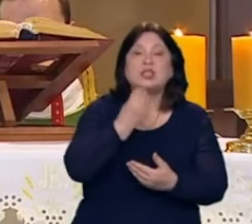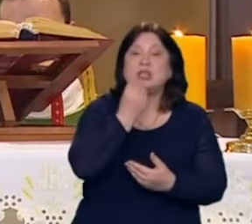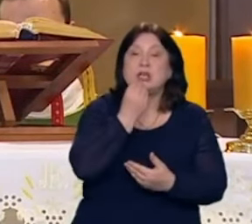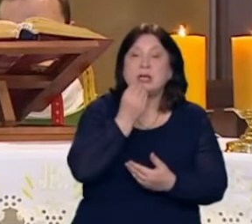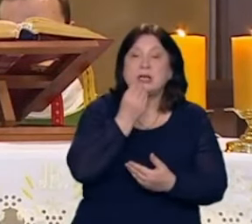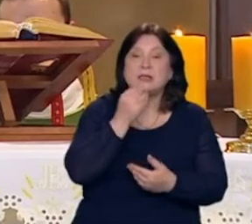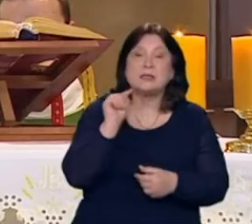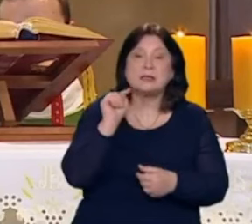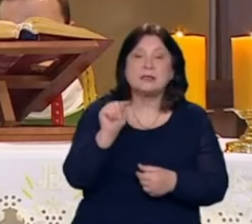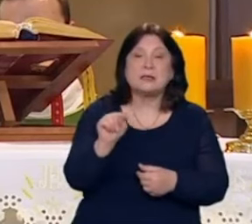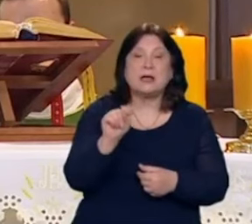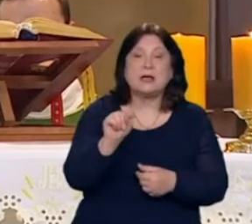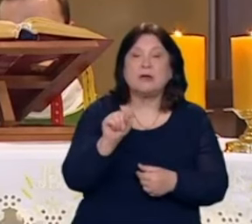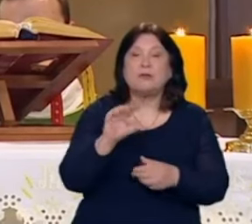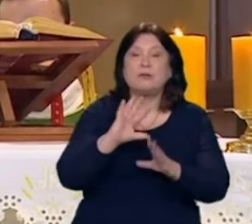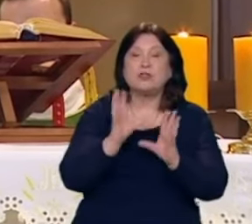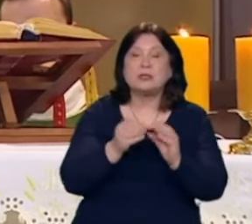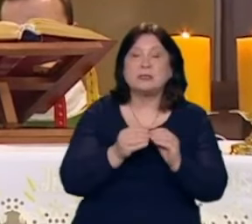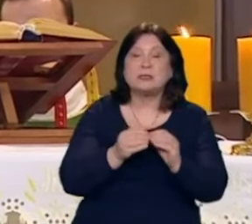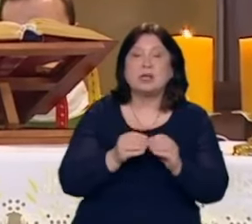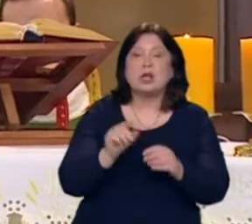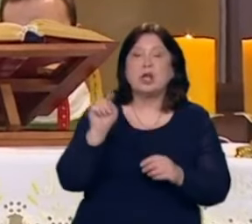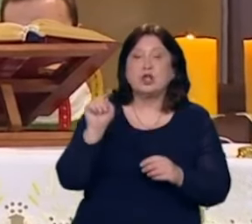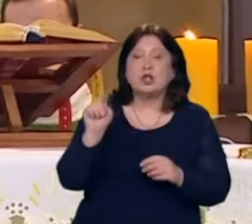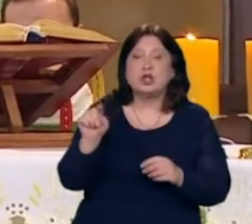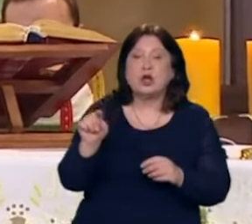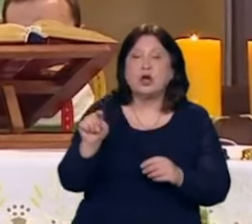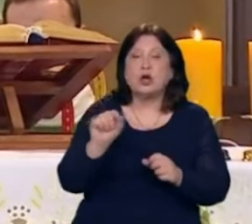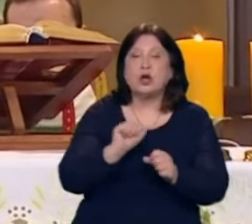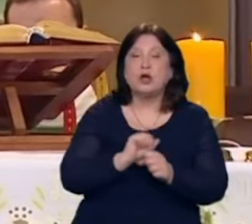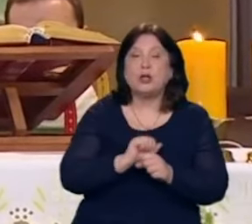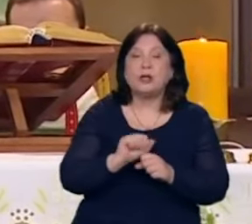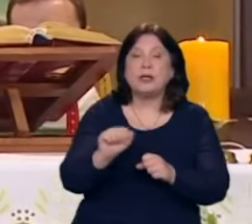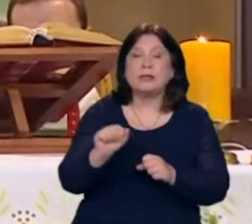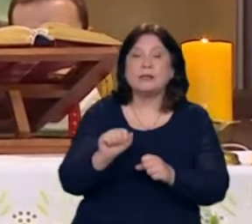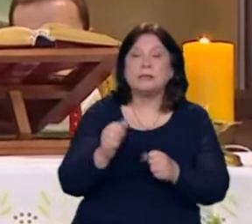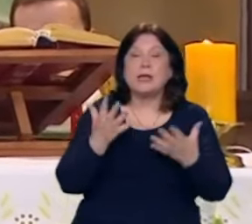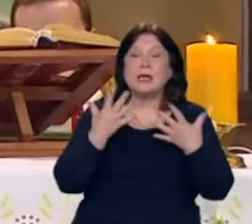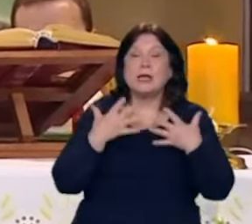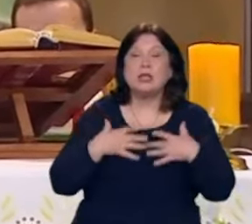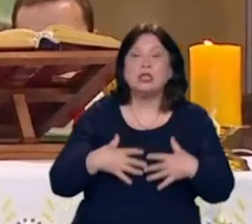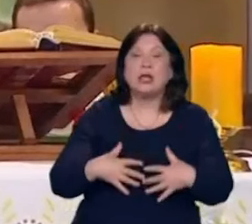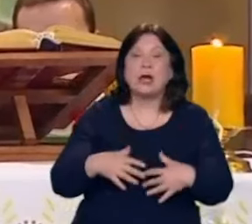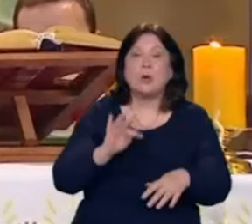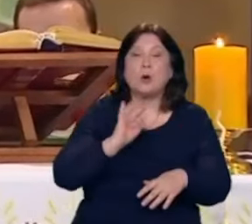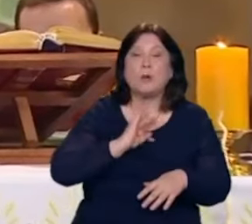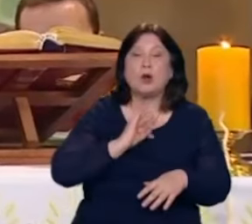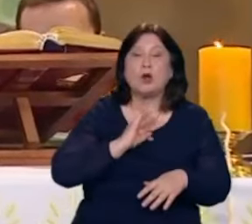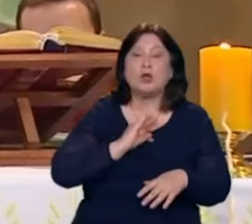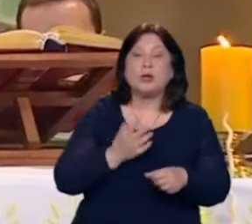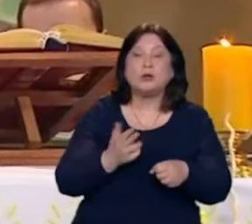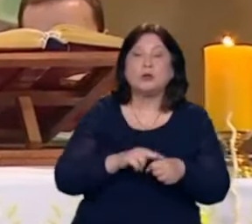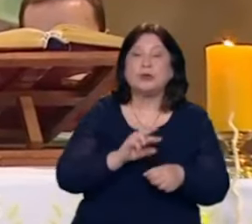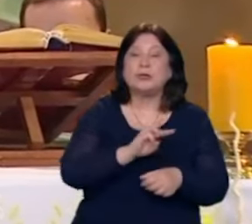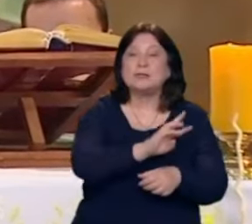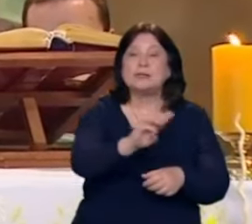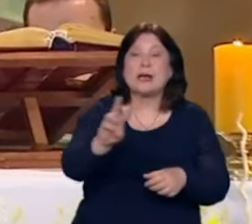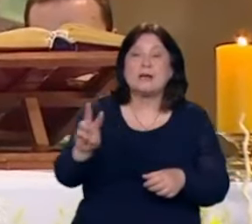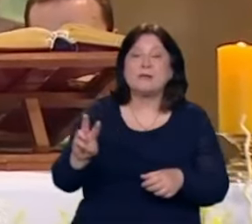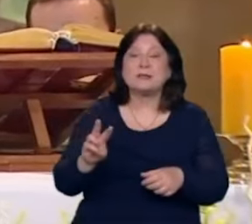jedzcie z tego wszyscy to jest bowiem Ciało moje które za